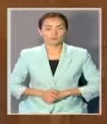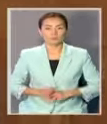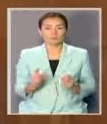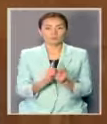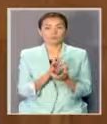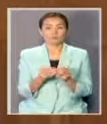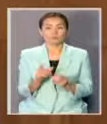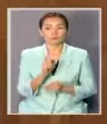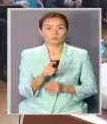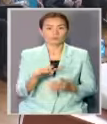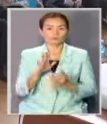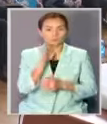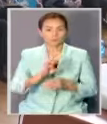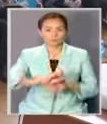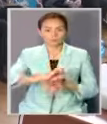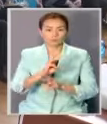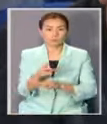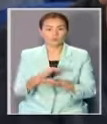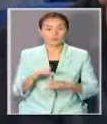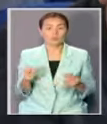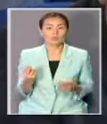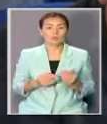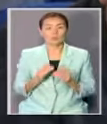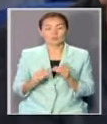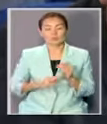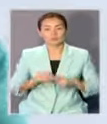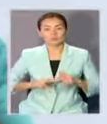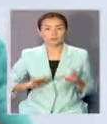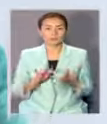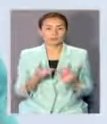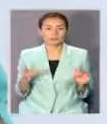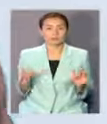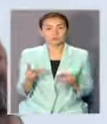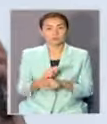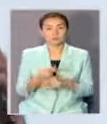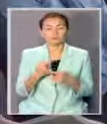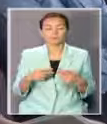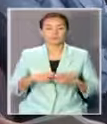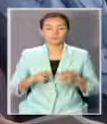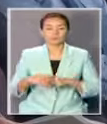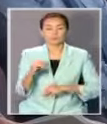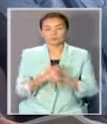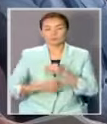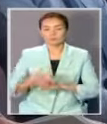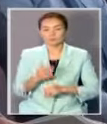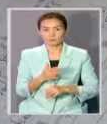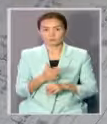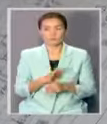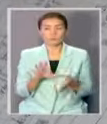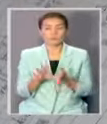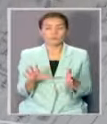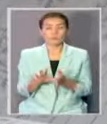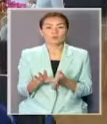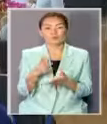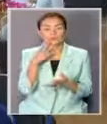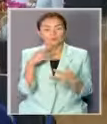Кездесу барысында тұрғындар ауыз сумен қамту, балалар ойын алаңын салу, интернет желісін жүргізу сынды мәселелерді талқыға салып, электр